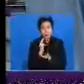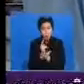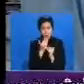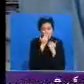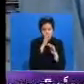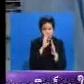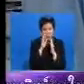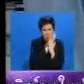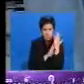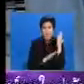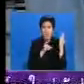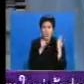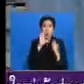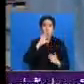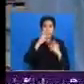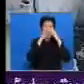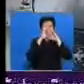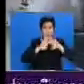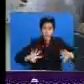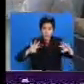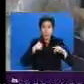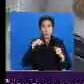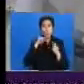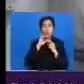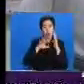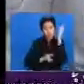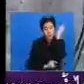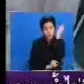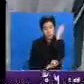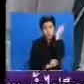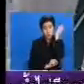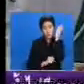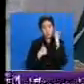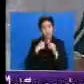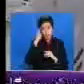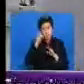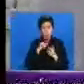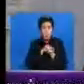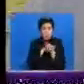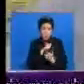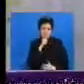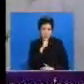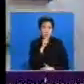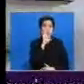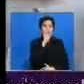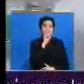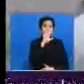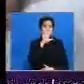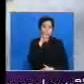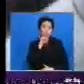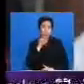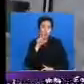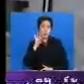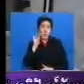ส่งในประเทศยอดเยี่ยมระดับอาเซียนที่ประเทศสิงคโปร์ซึ่งมีคุณภาพบริการอยู่ในระดับร้อยละ 95.2และจะมีการ